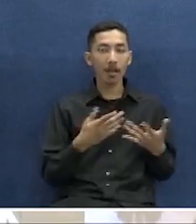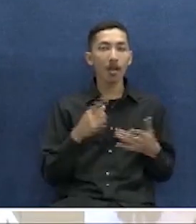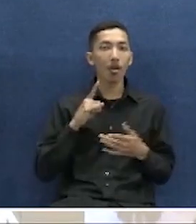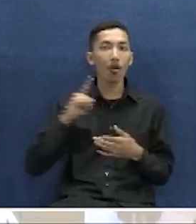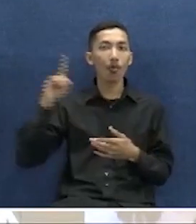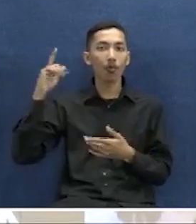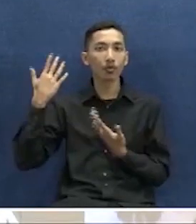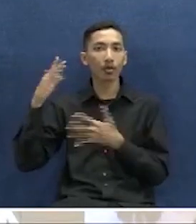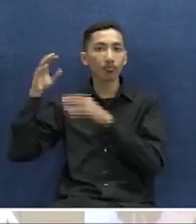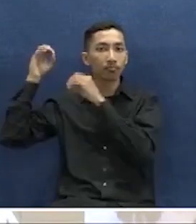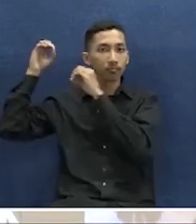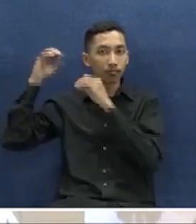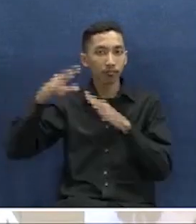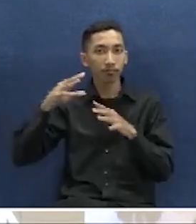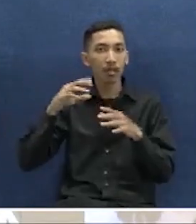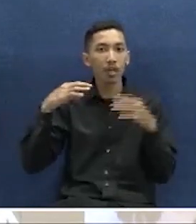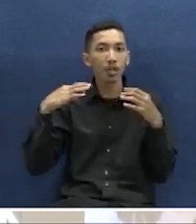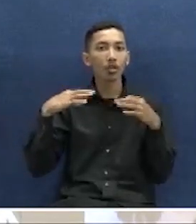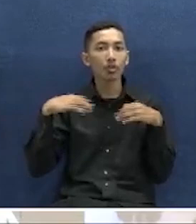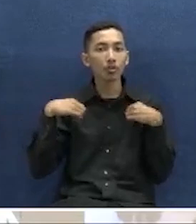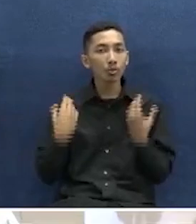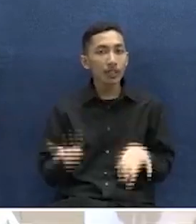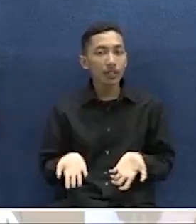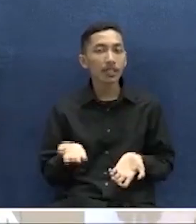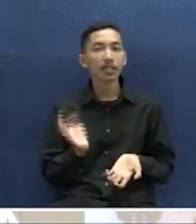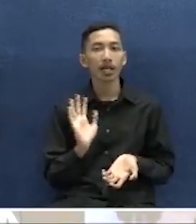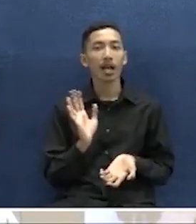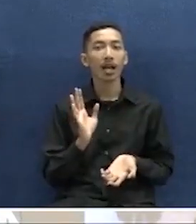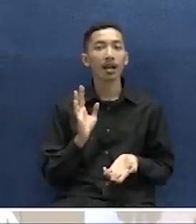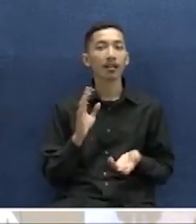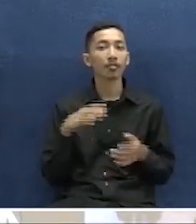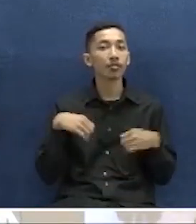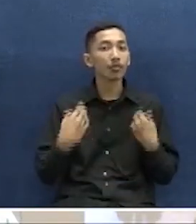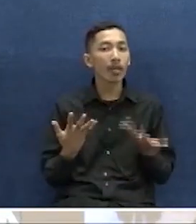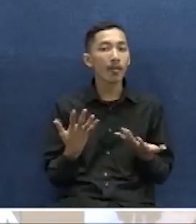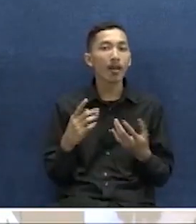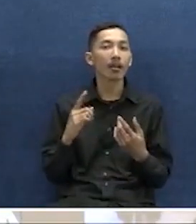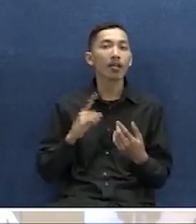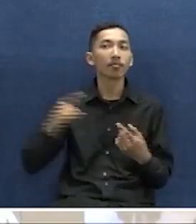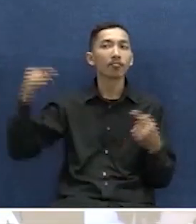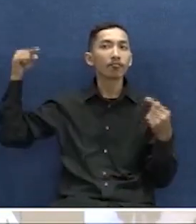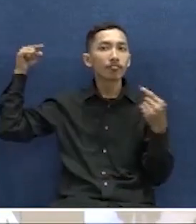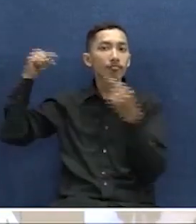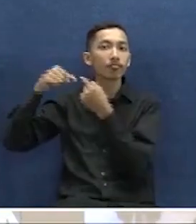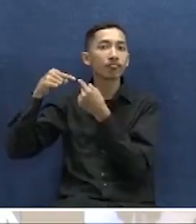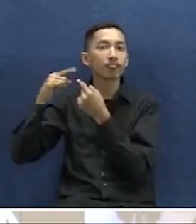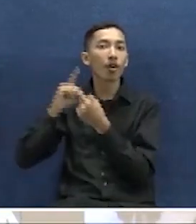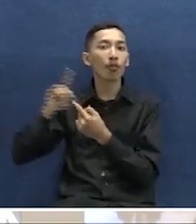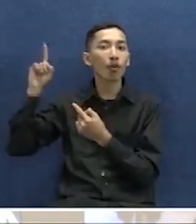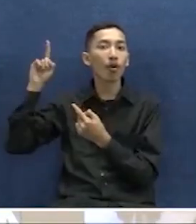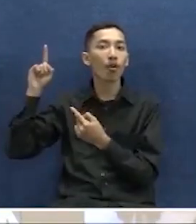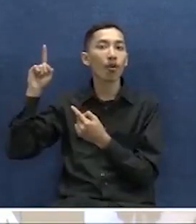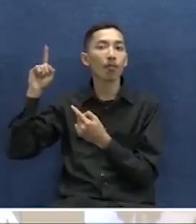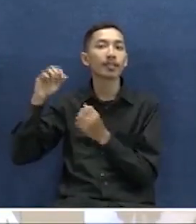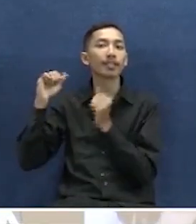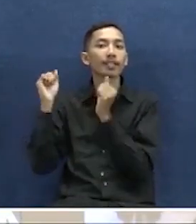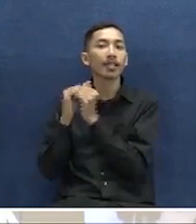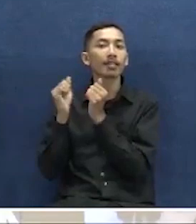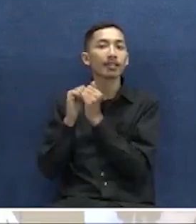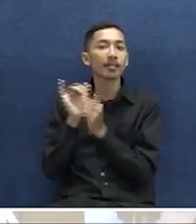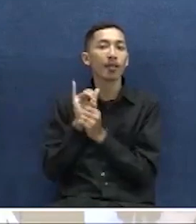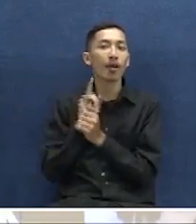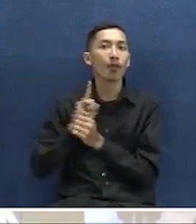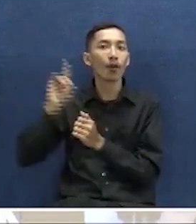bisnis yang tidak akan pernah merugi adalah berbisnis dengan dia bukan dengan manusia berbisnis dengan Allah tidak akan